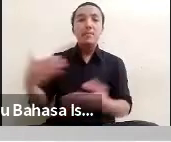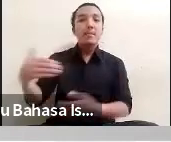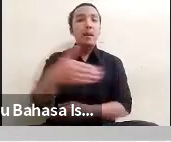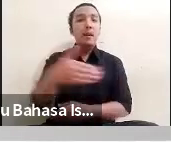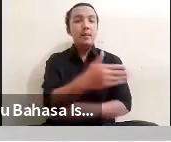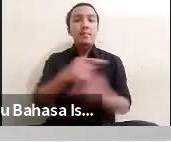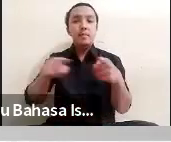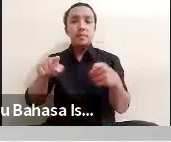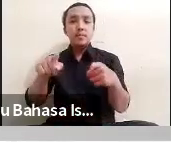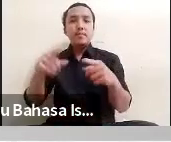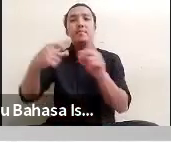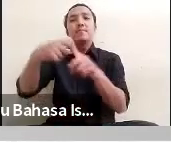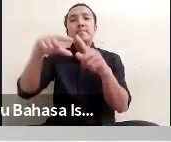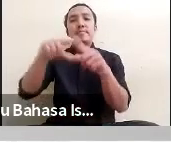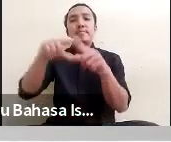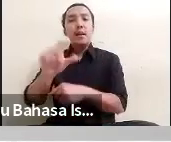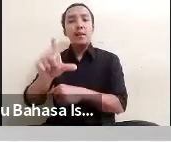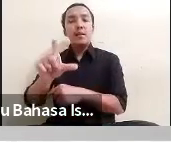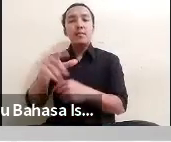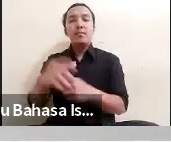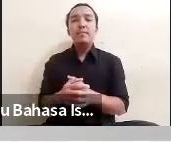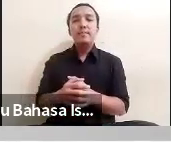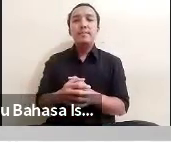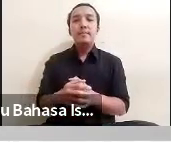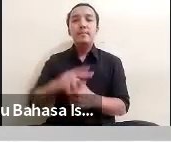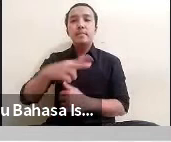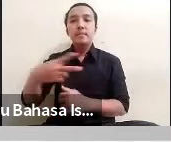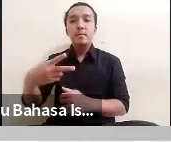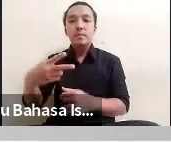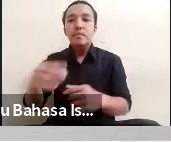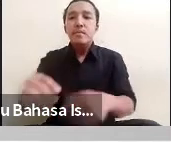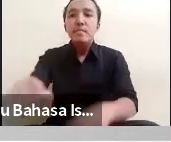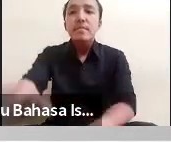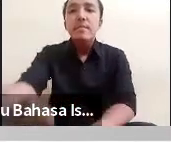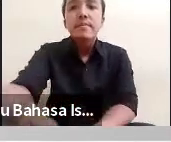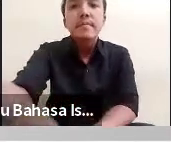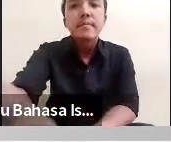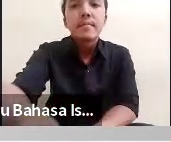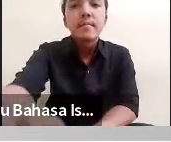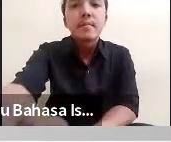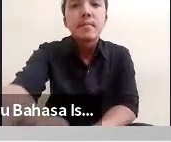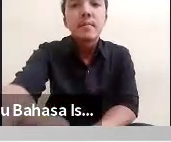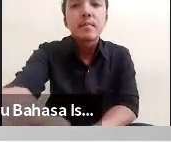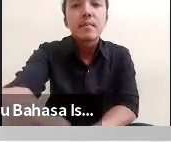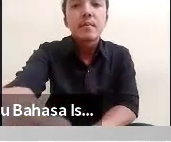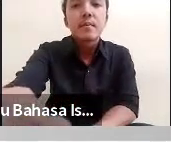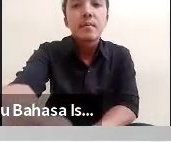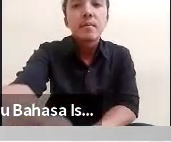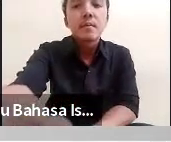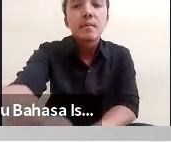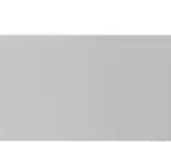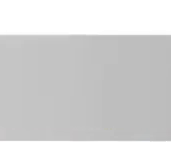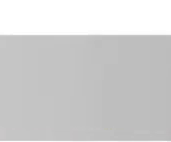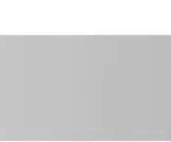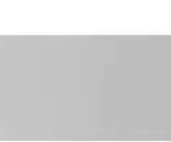mana kolamnya, di mana sungainya yang ada ikannya, misalnya. Kemudian aksesibilitas di desa ini